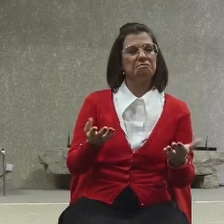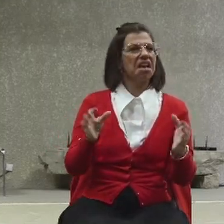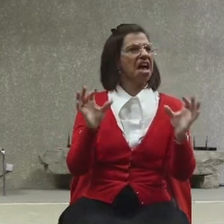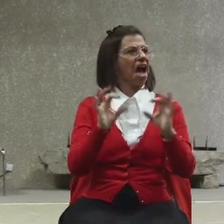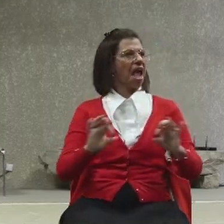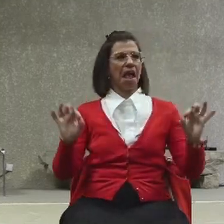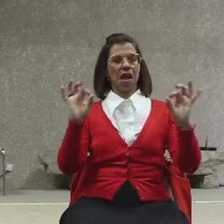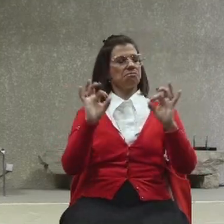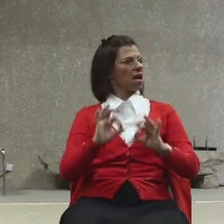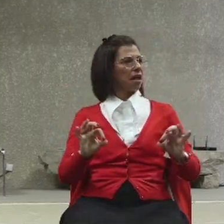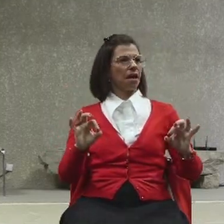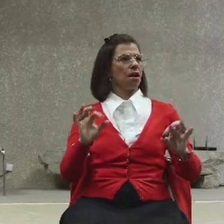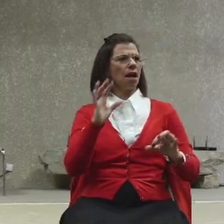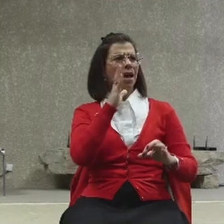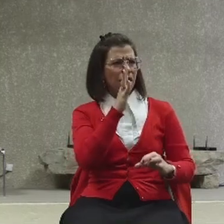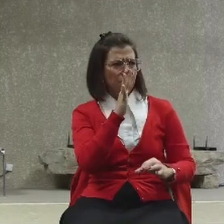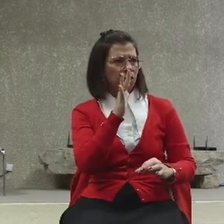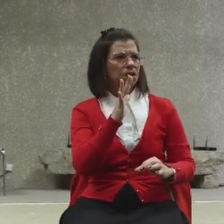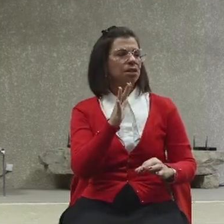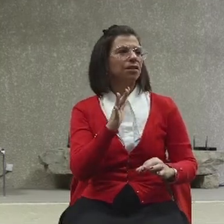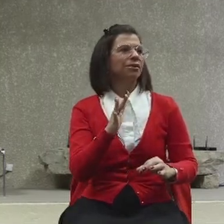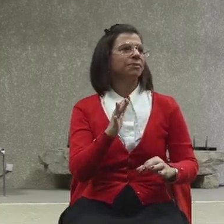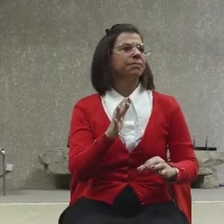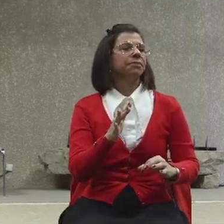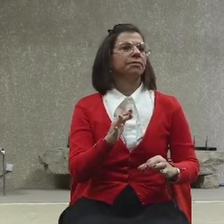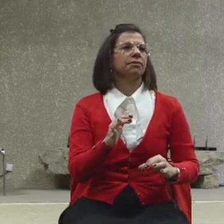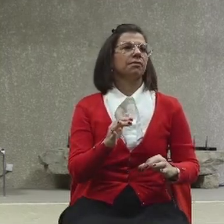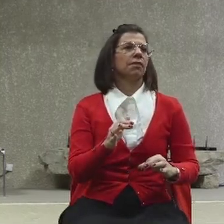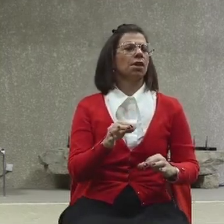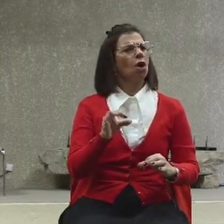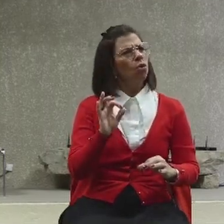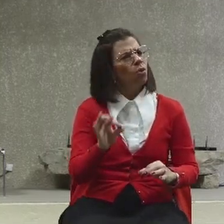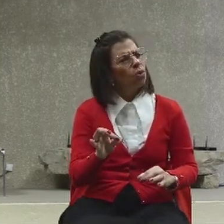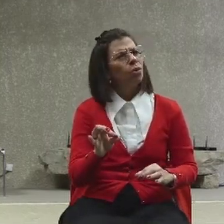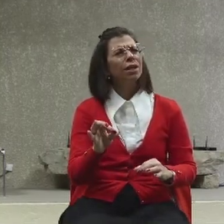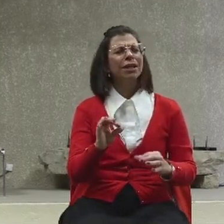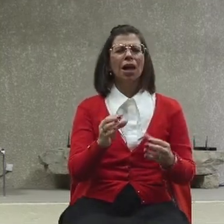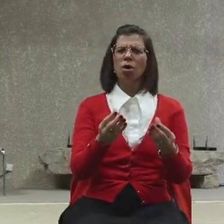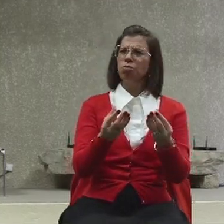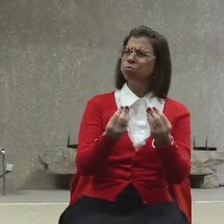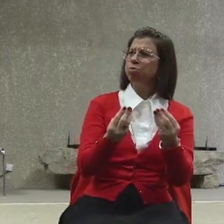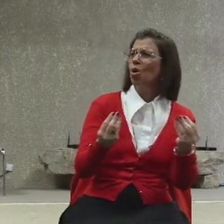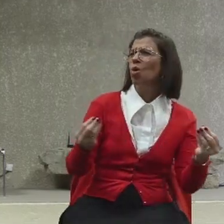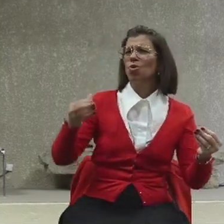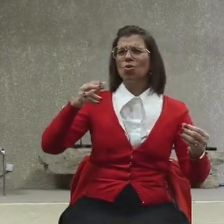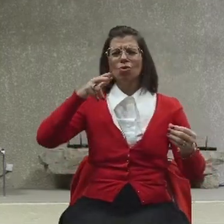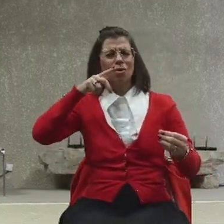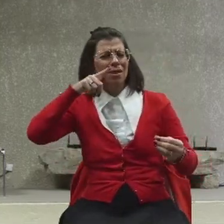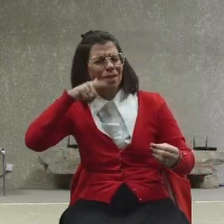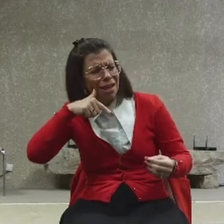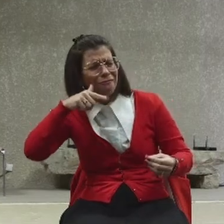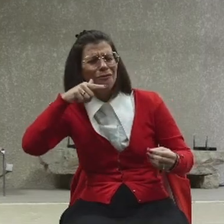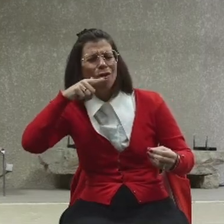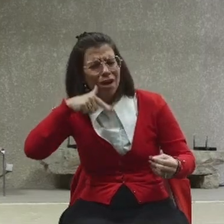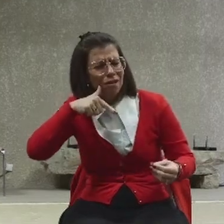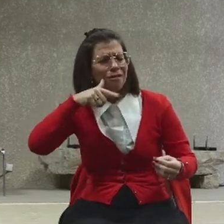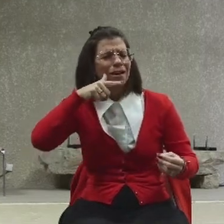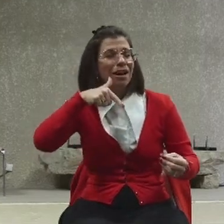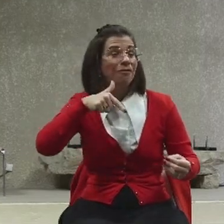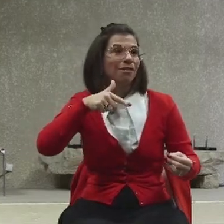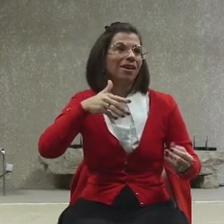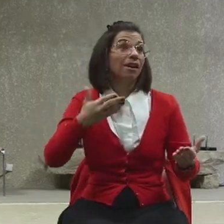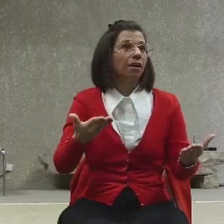Et l'intention est noble. Et c'est très bien. Mais combien de gens, de chrétiens